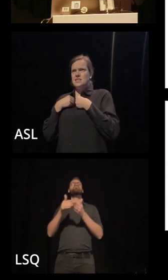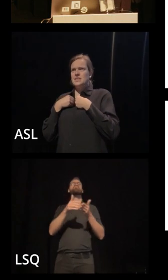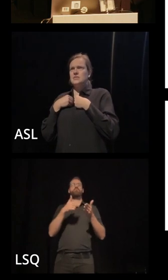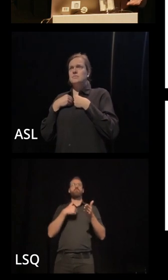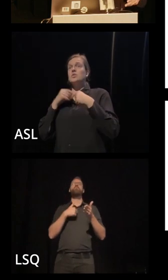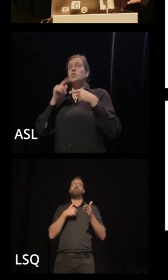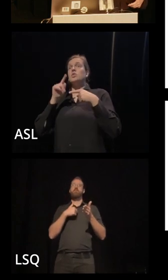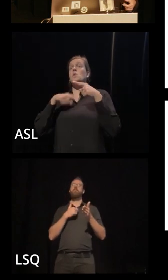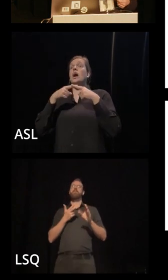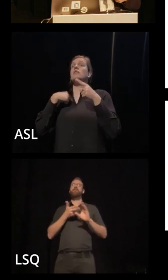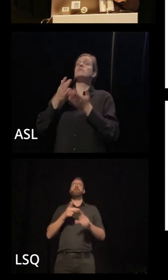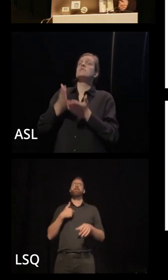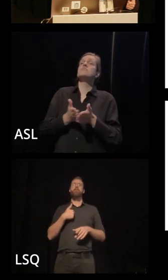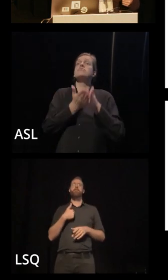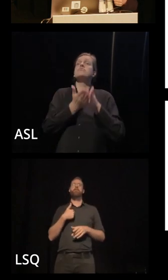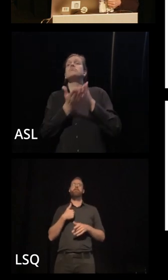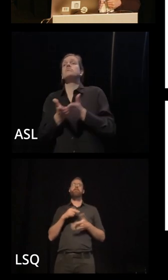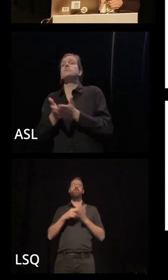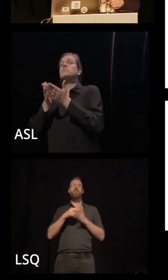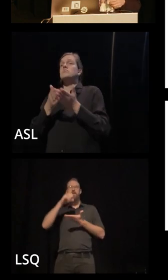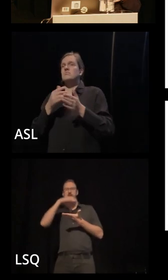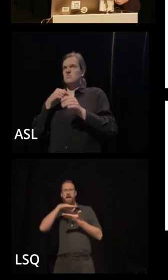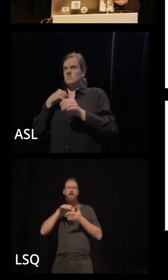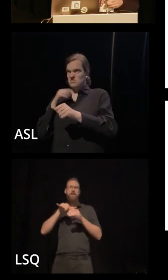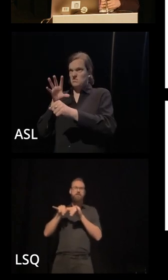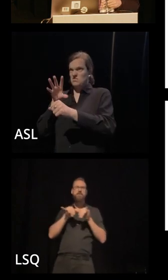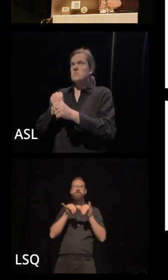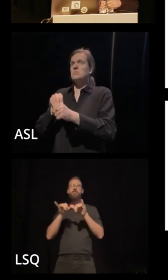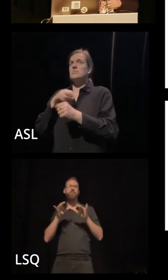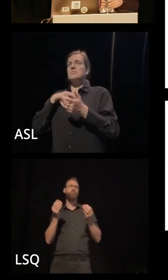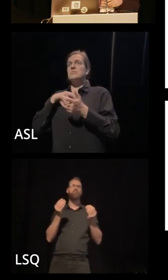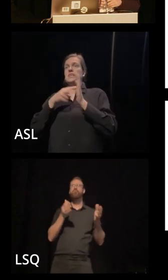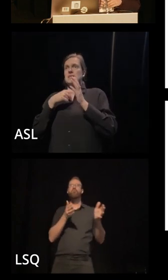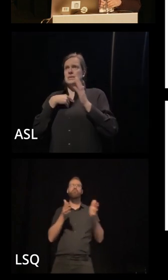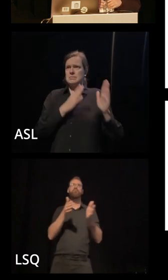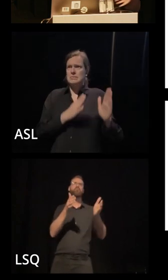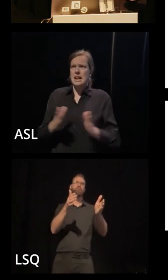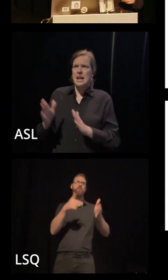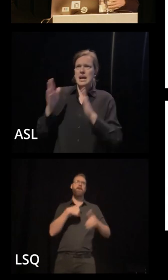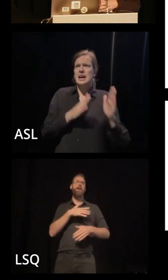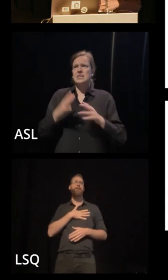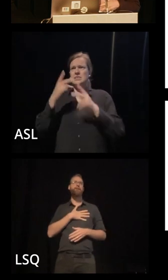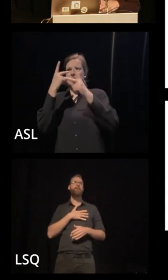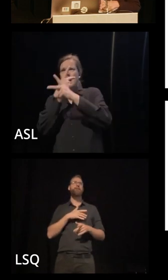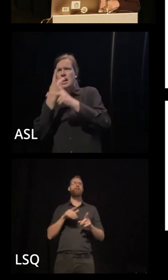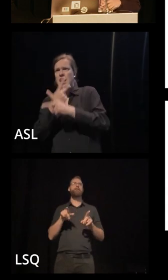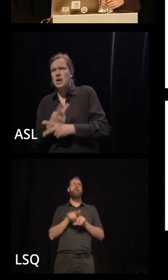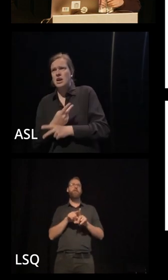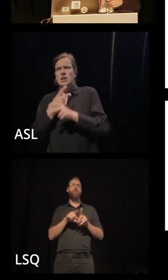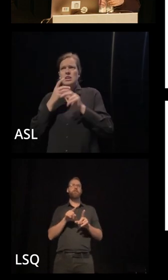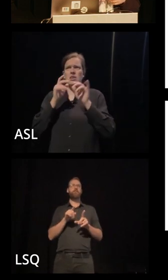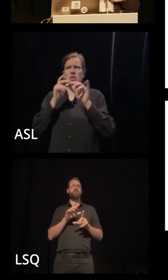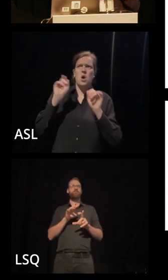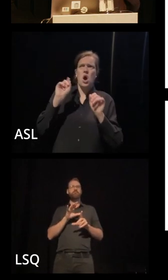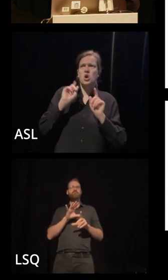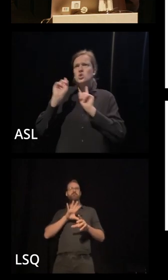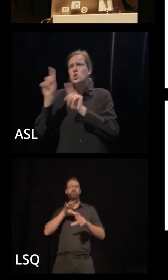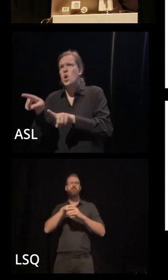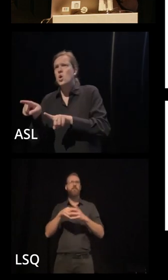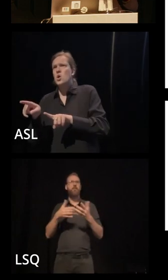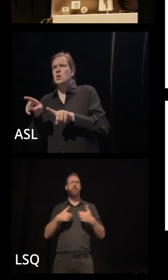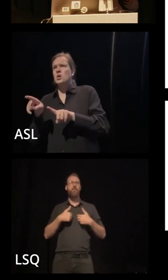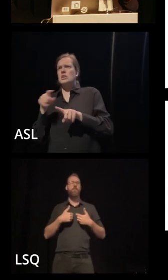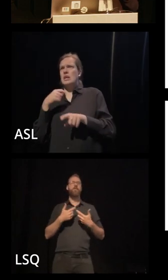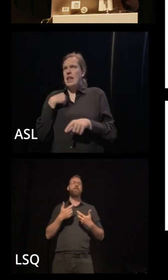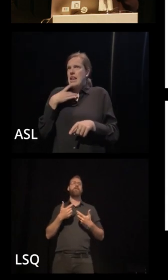me mettre les mains dans les carottes géologiques. Là, j'aime beaucoup la boîte. Non, mais pour vrai, en fait, ce